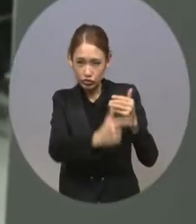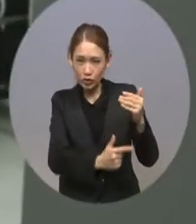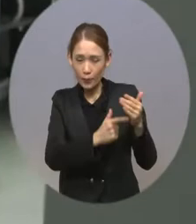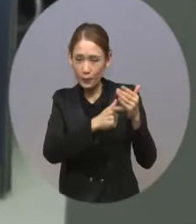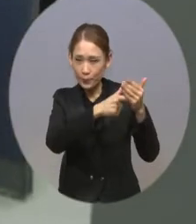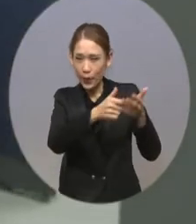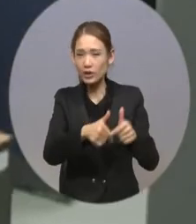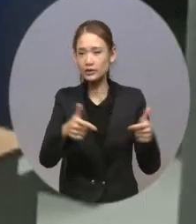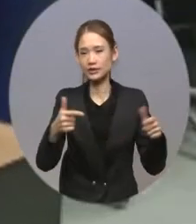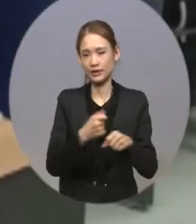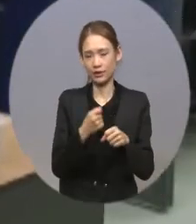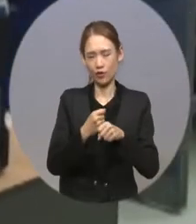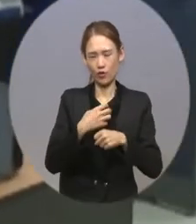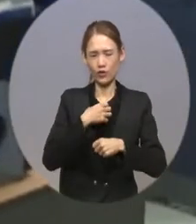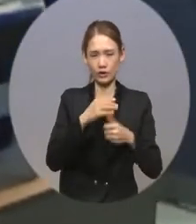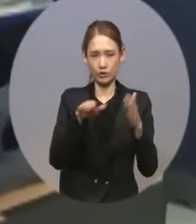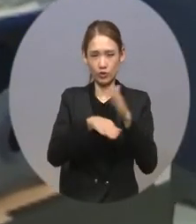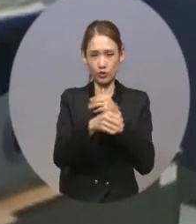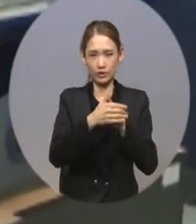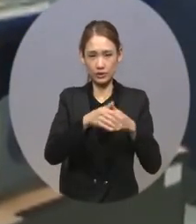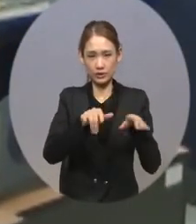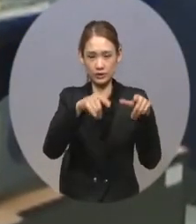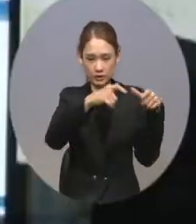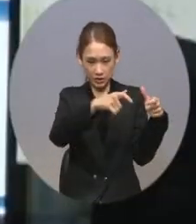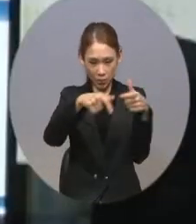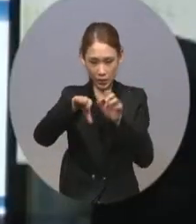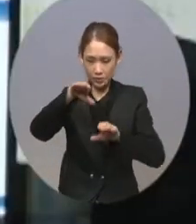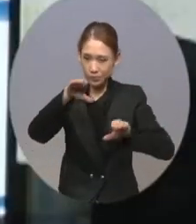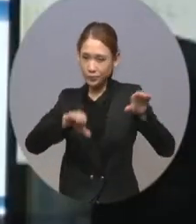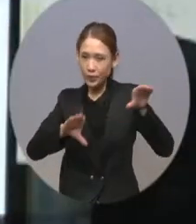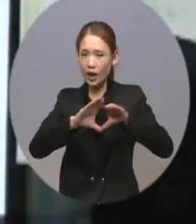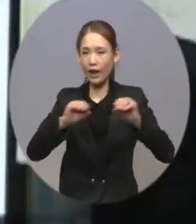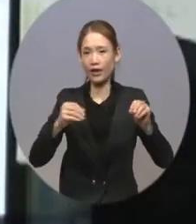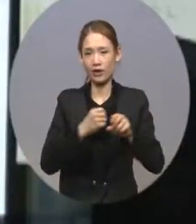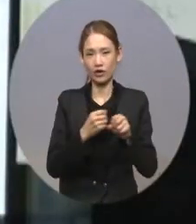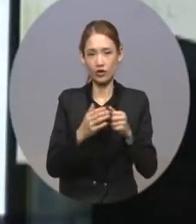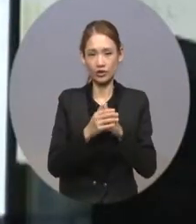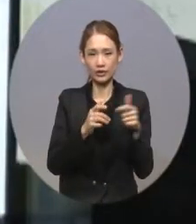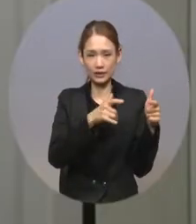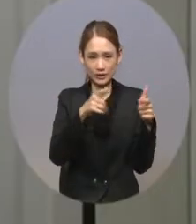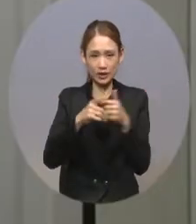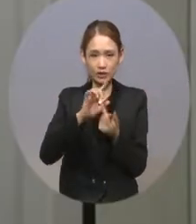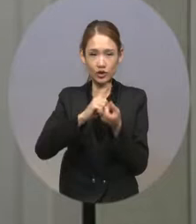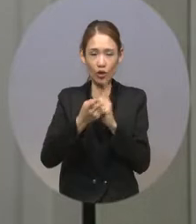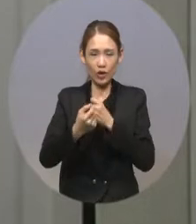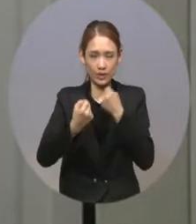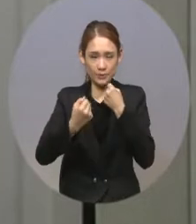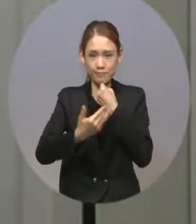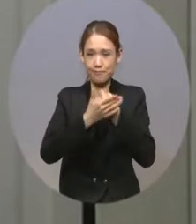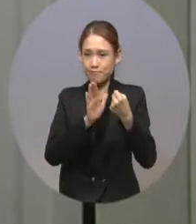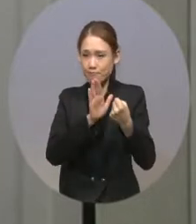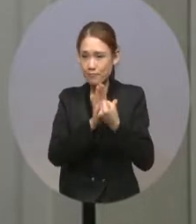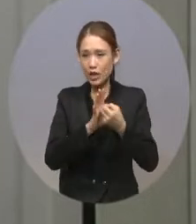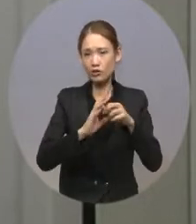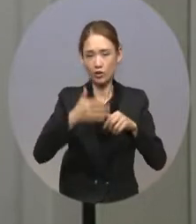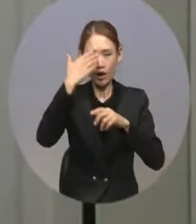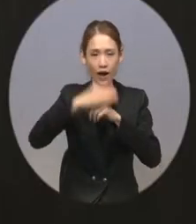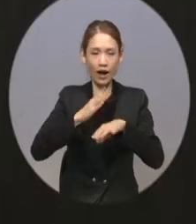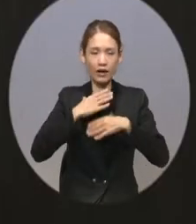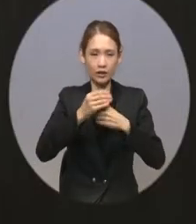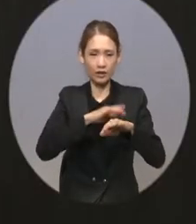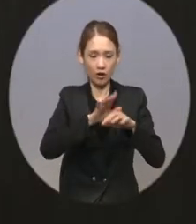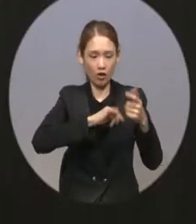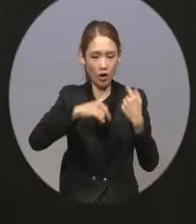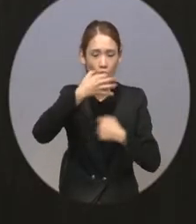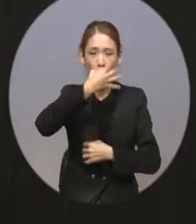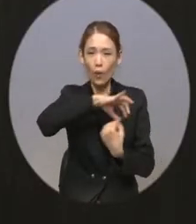위기 청소년 지원의 지역별 격차를 해소하고 지자체와의 협력을 강화해 청소년 안전망이 더 효과적으로